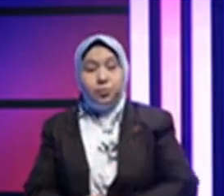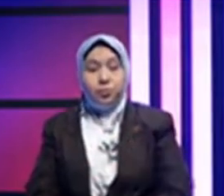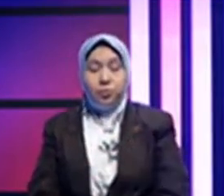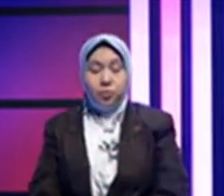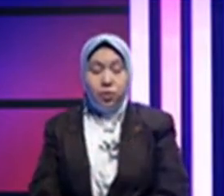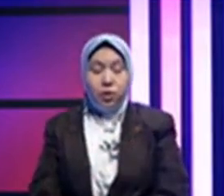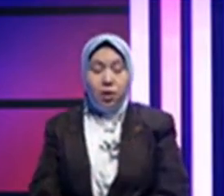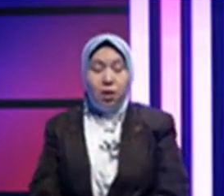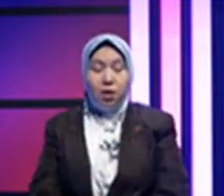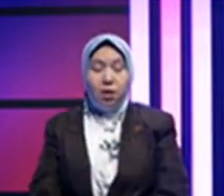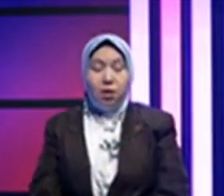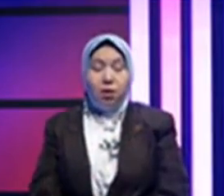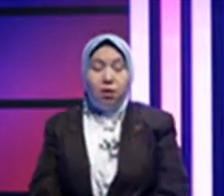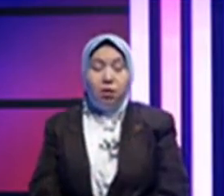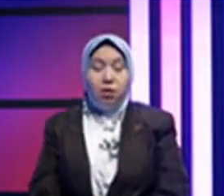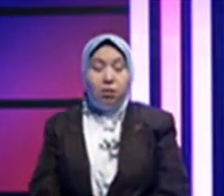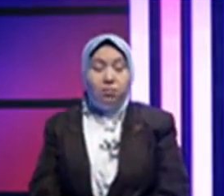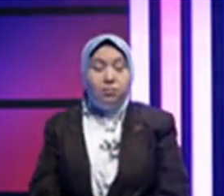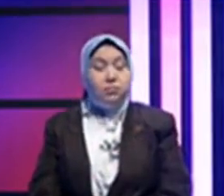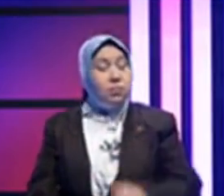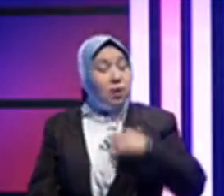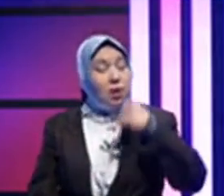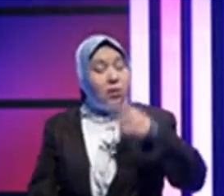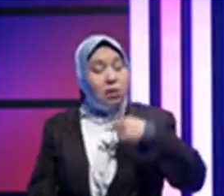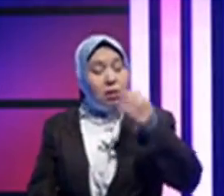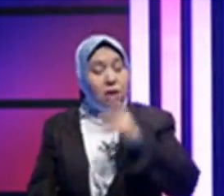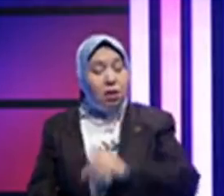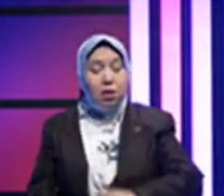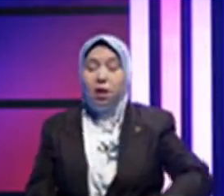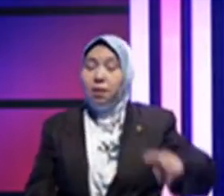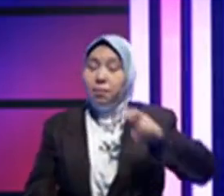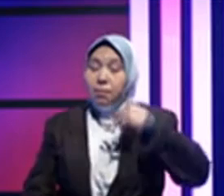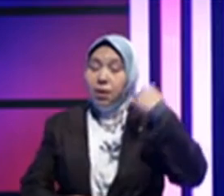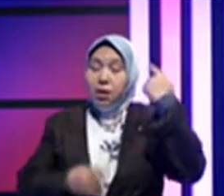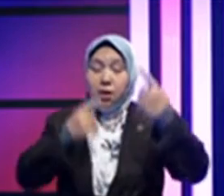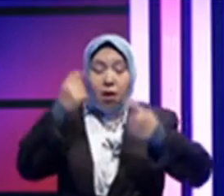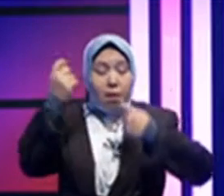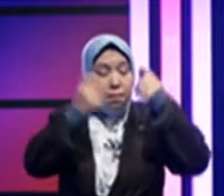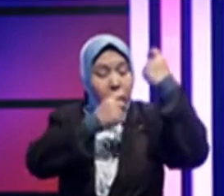الرجيم. قل سيروا في الأرض